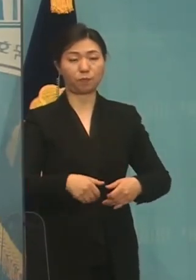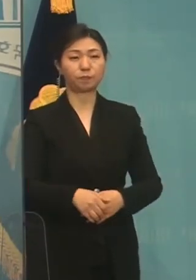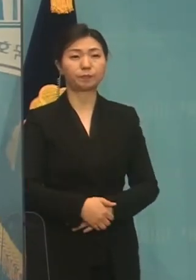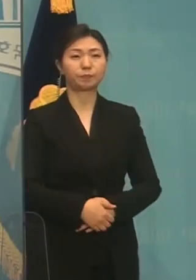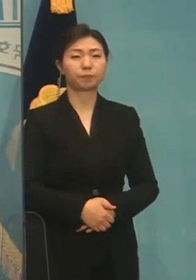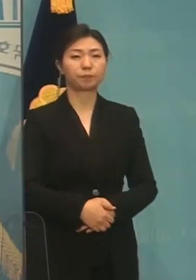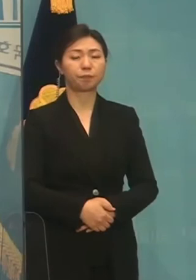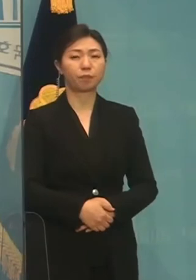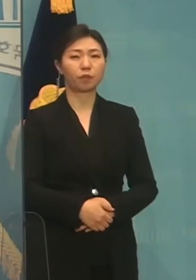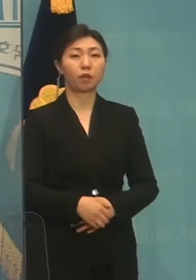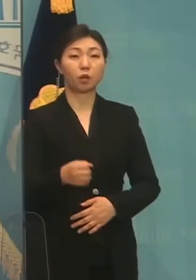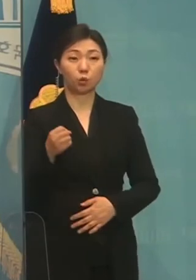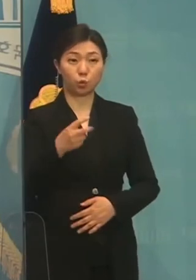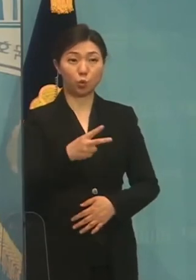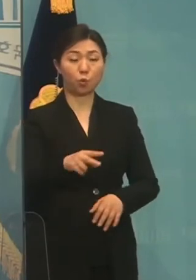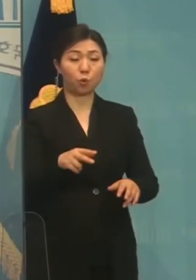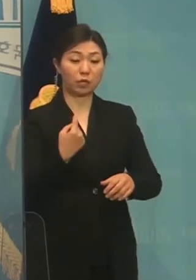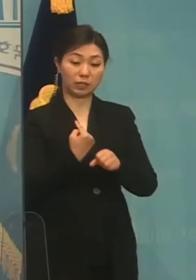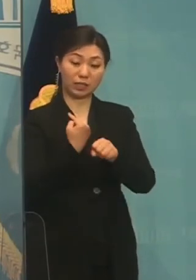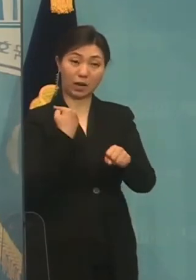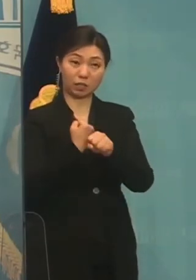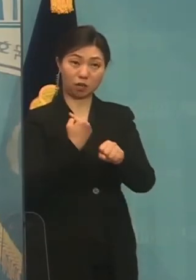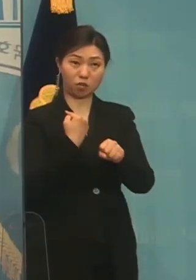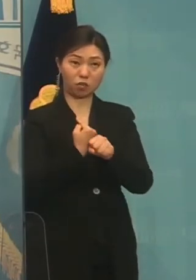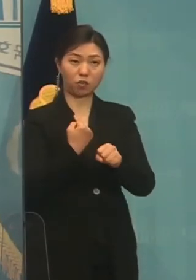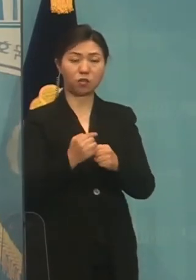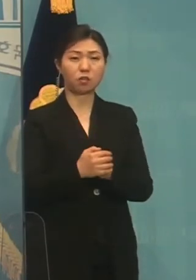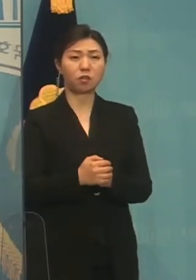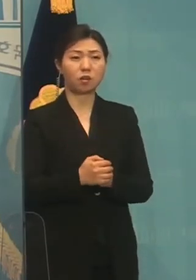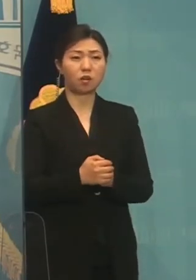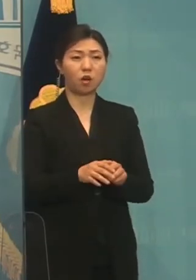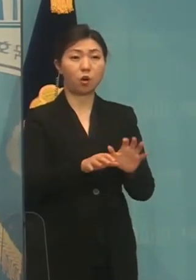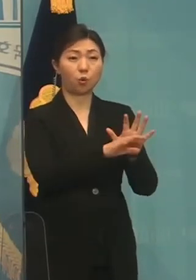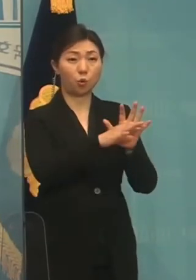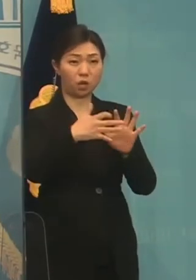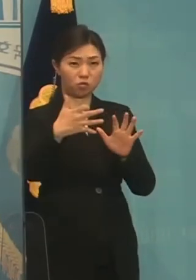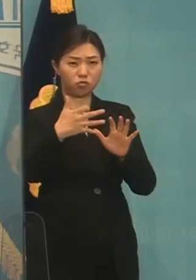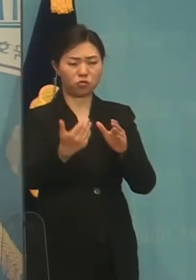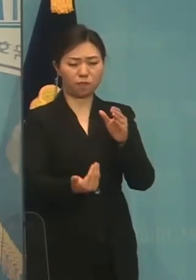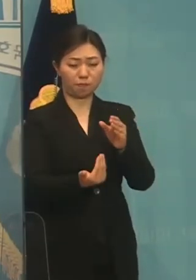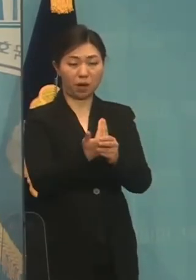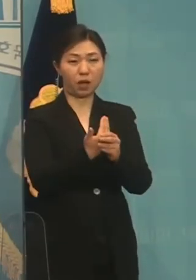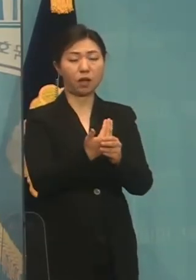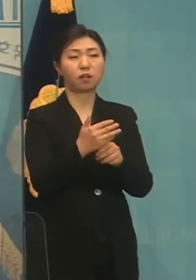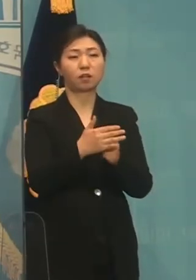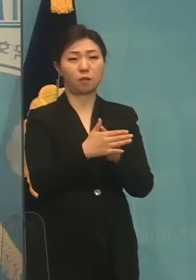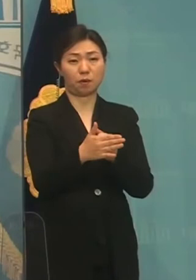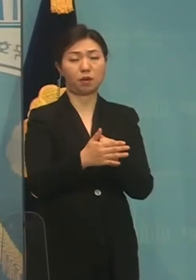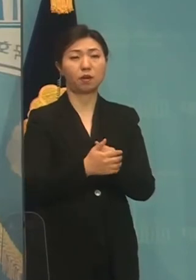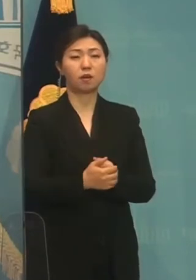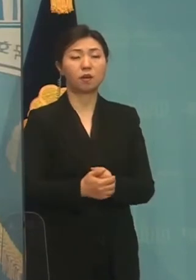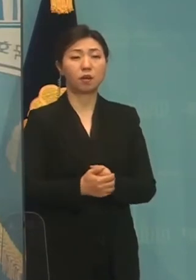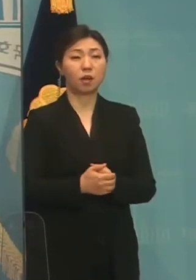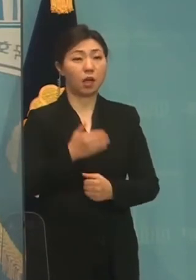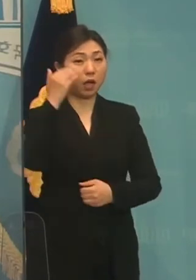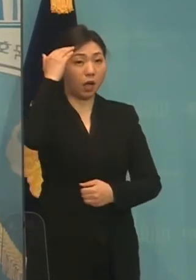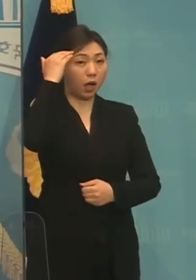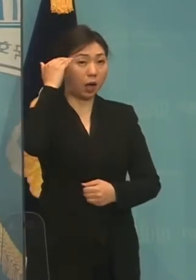그것만 아니라 지난해에도 코로나 사태로 말미암아서